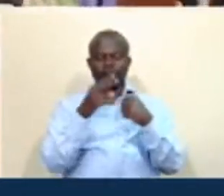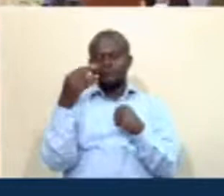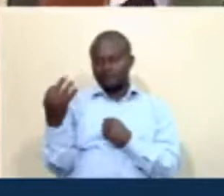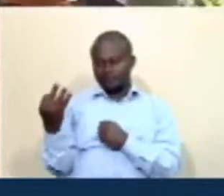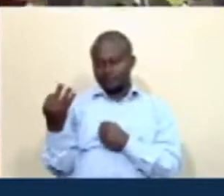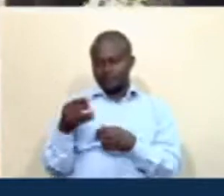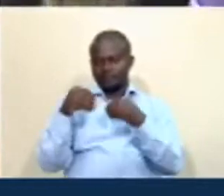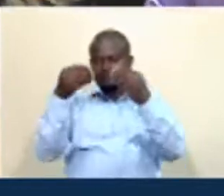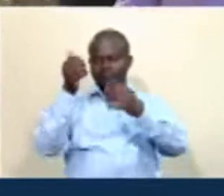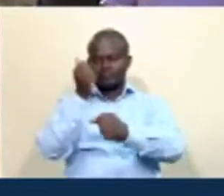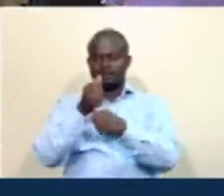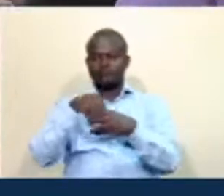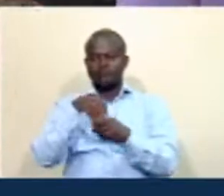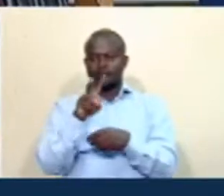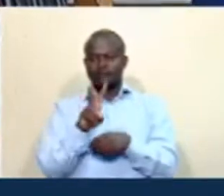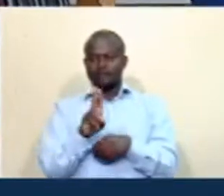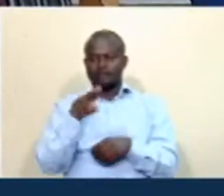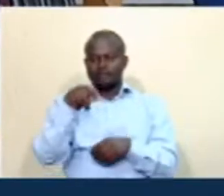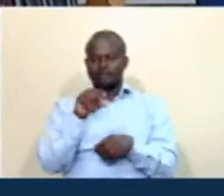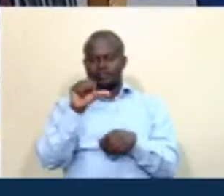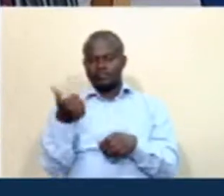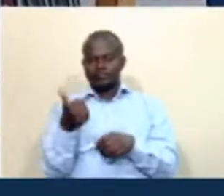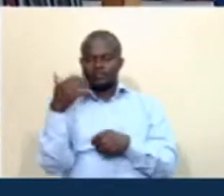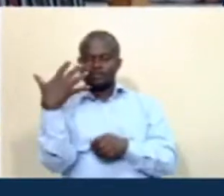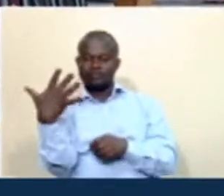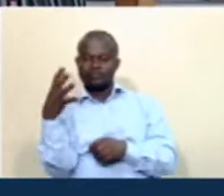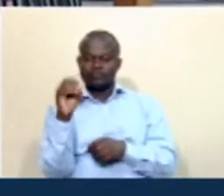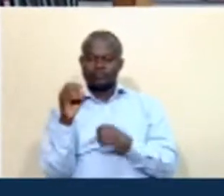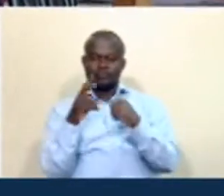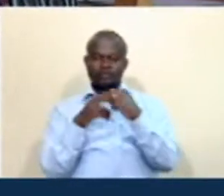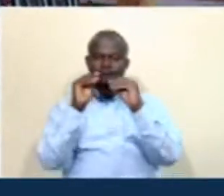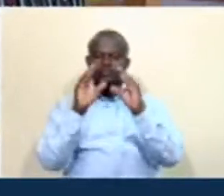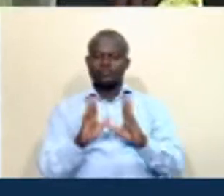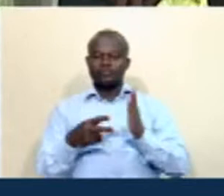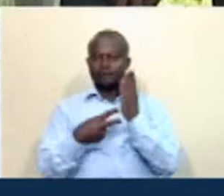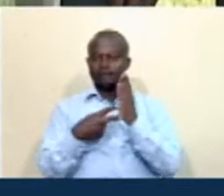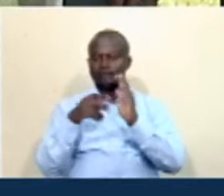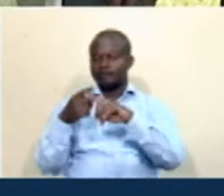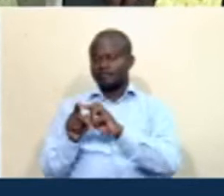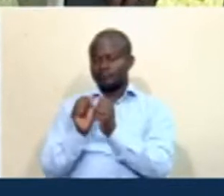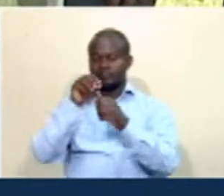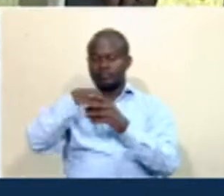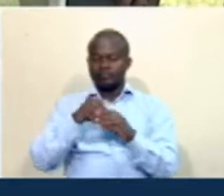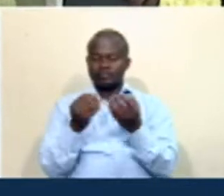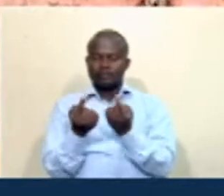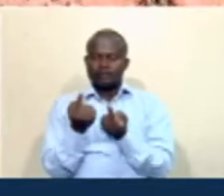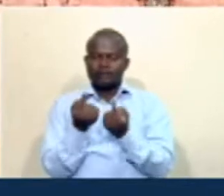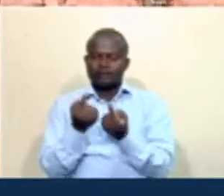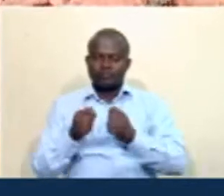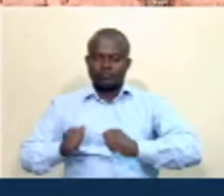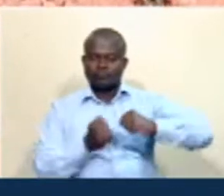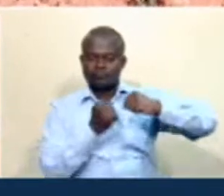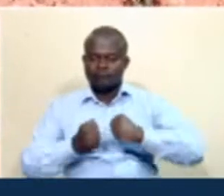673 bahawe akazi muri VUP, abandi 507 bigishwa imyuga itandukanye irimo ubutetsi,